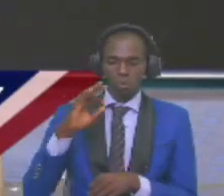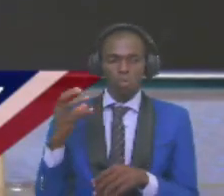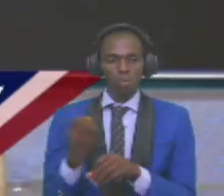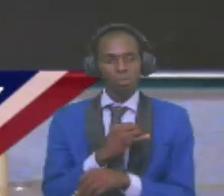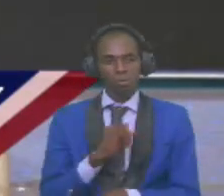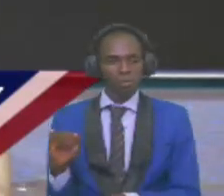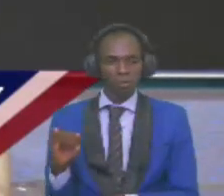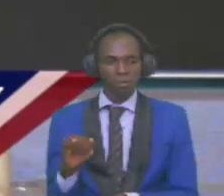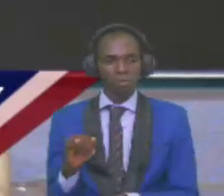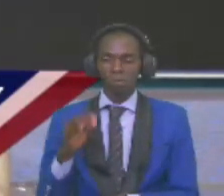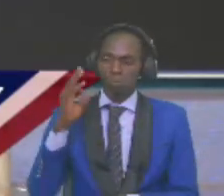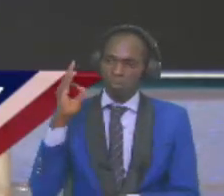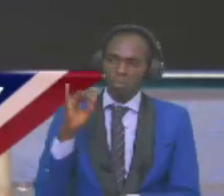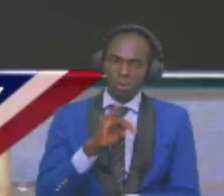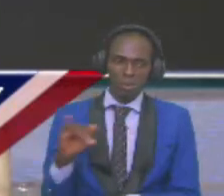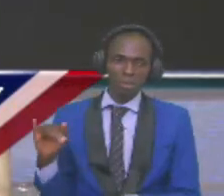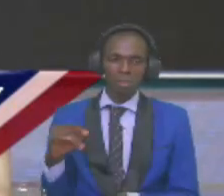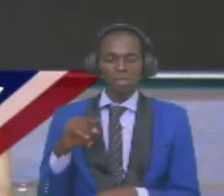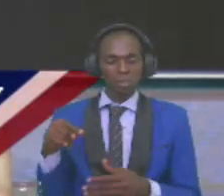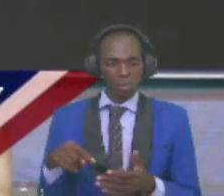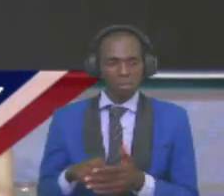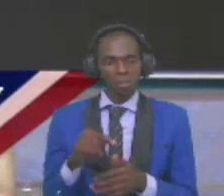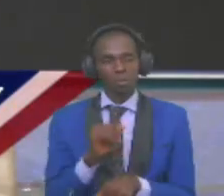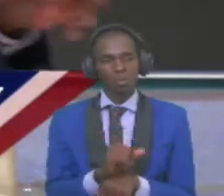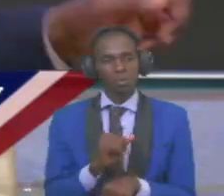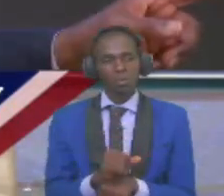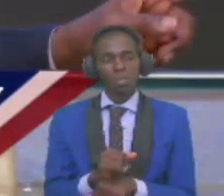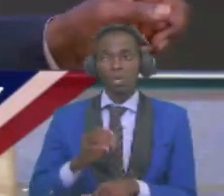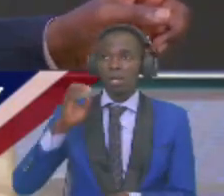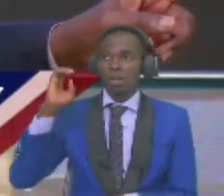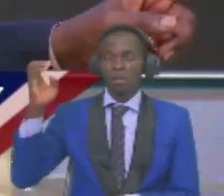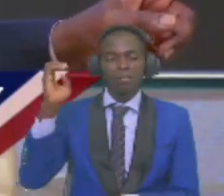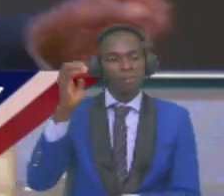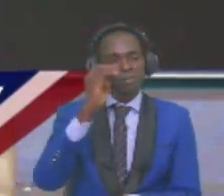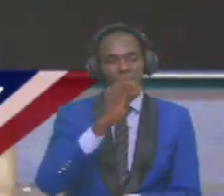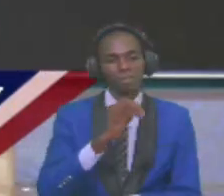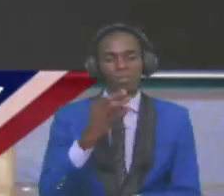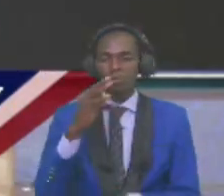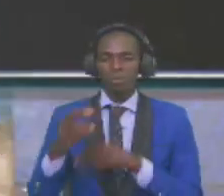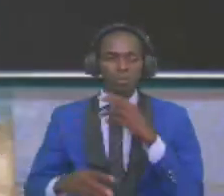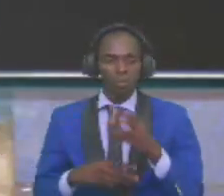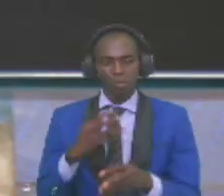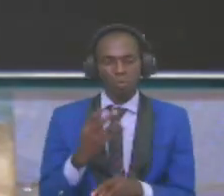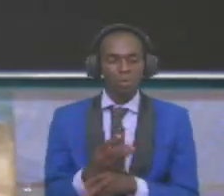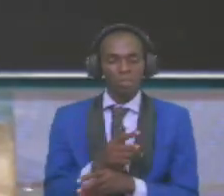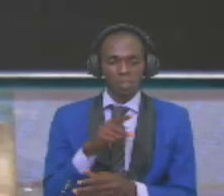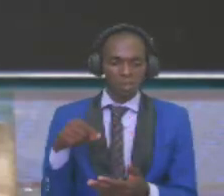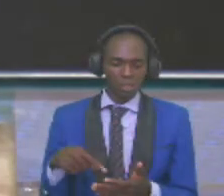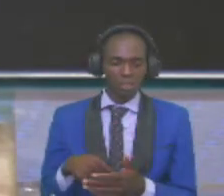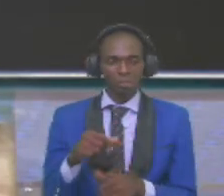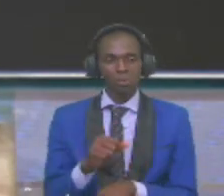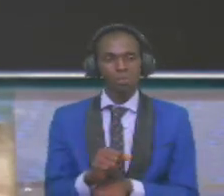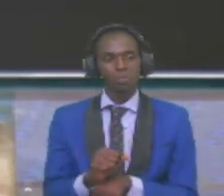gagner les âmes ce ministère créé chez ce ministère l'évangélisation de ce monde